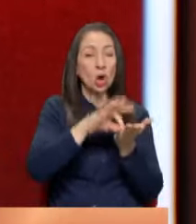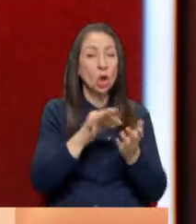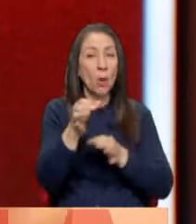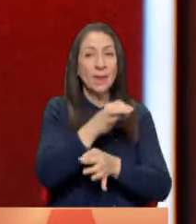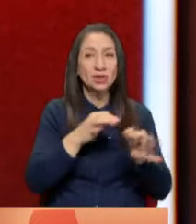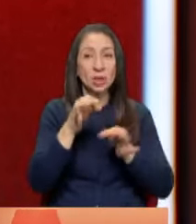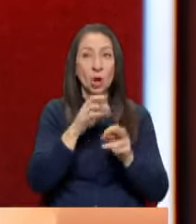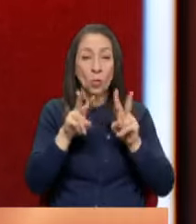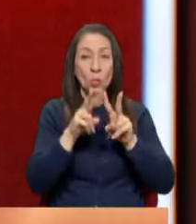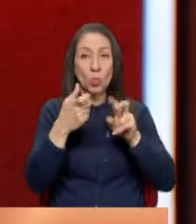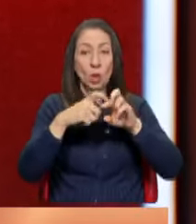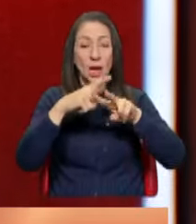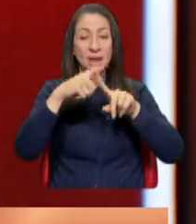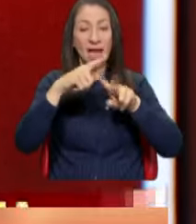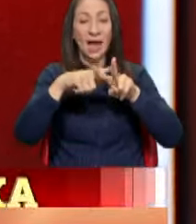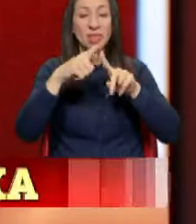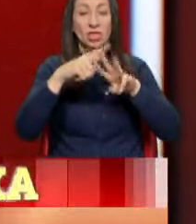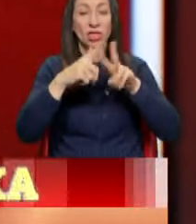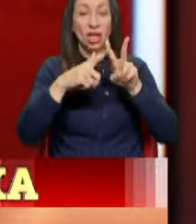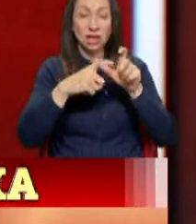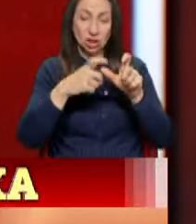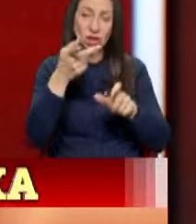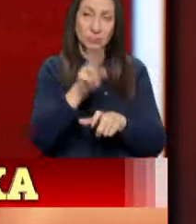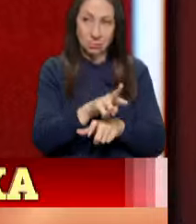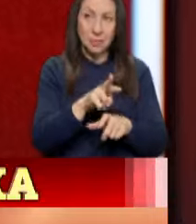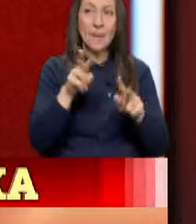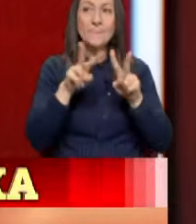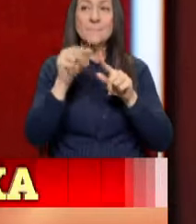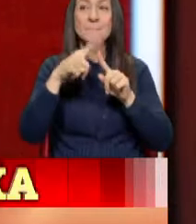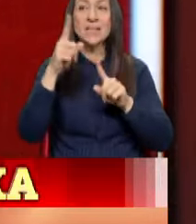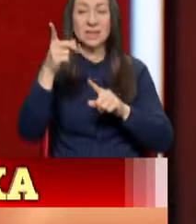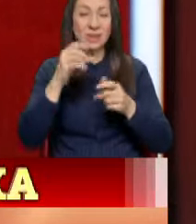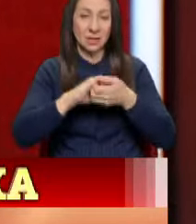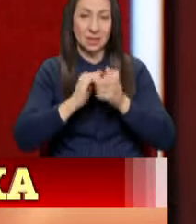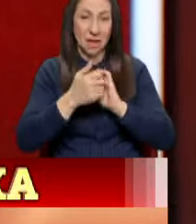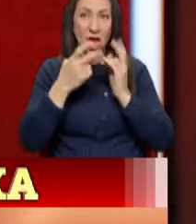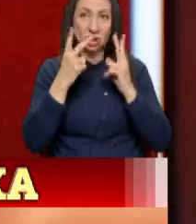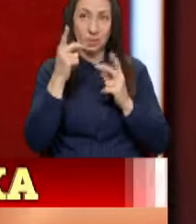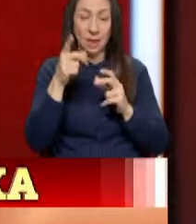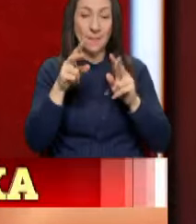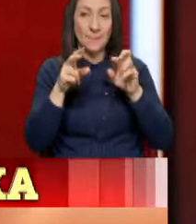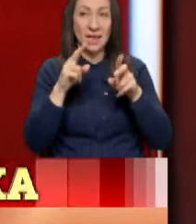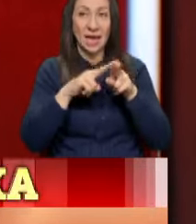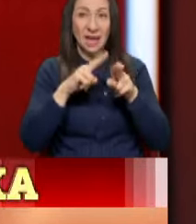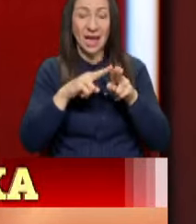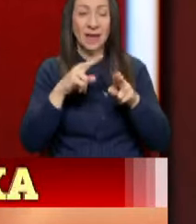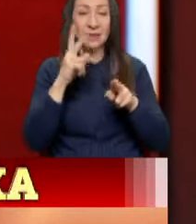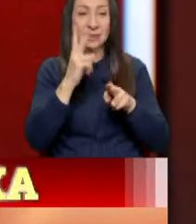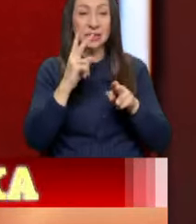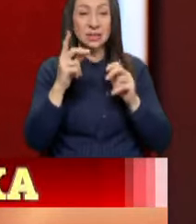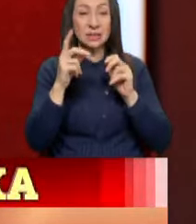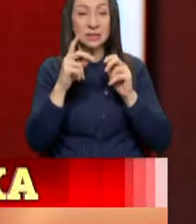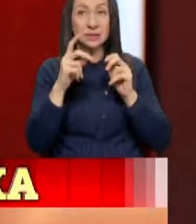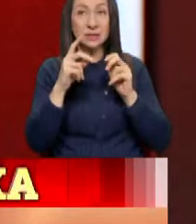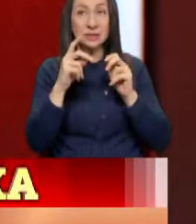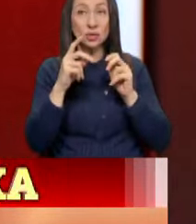e Murat Ateş etkisiz hale getirildi Milli İstihbarat Teşkilatı Murat ateşi PKK YPG'nin terör örgütü